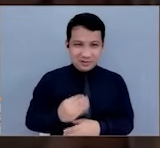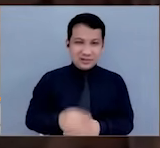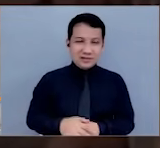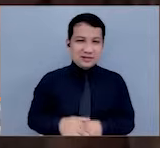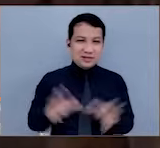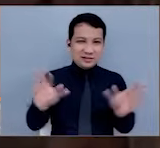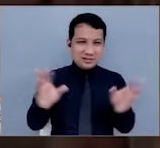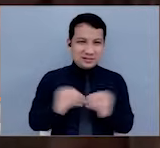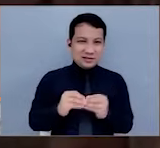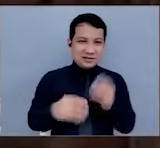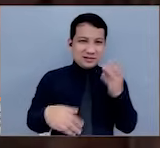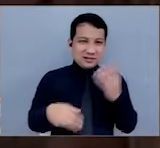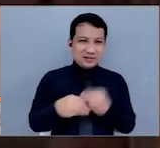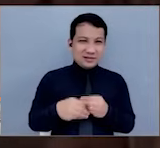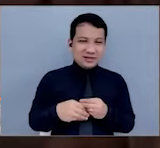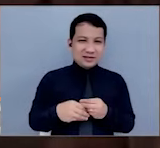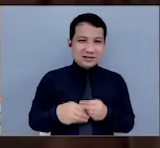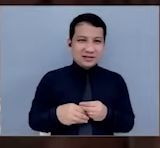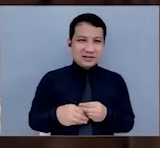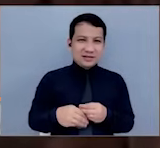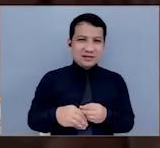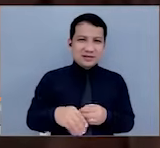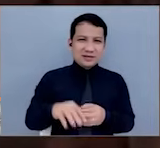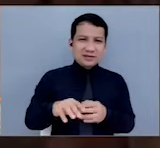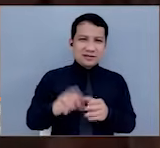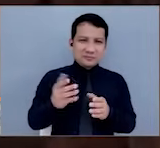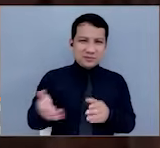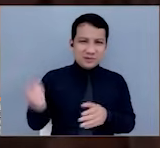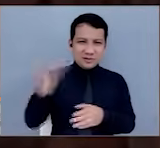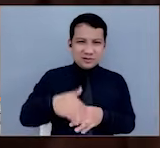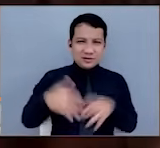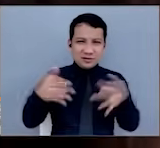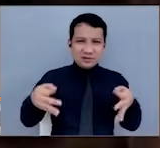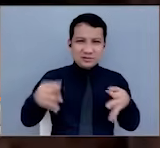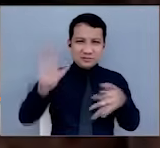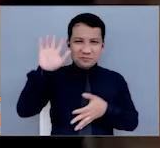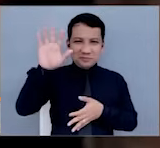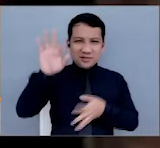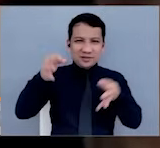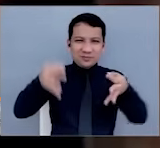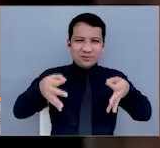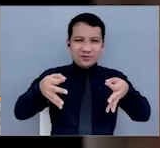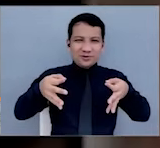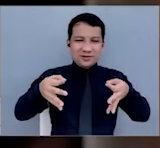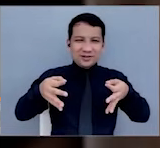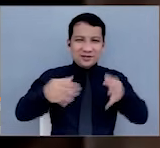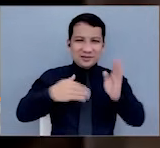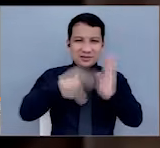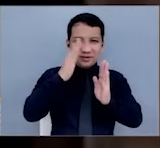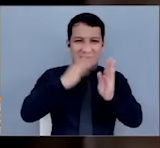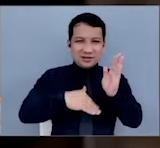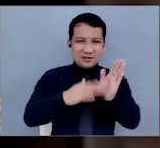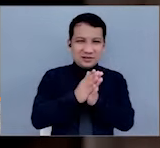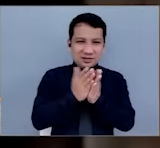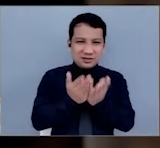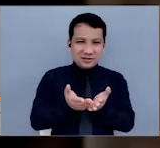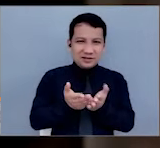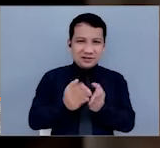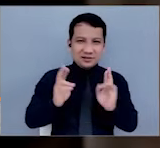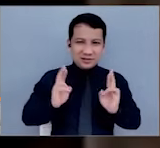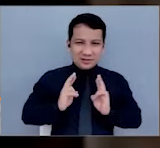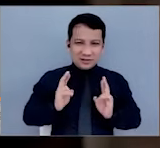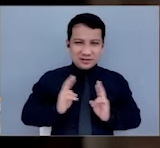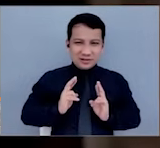na-add to cart ni Kelly, ang isang buong plastic na basketball court, pintura, libro, refrigerator,